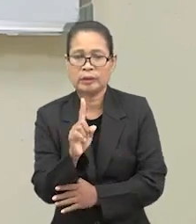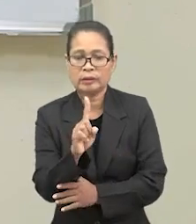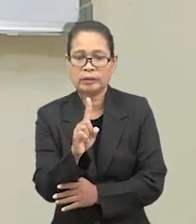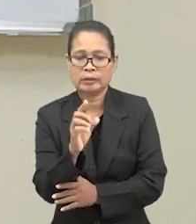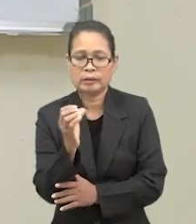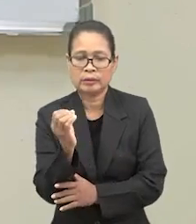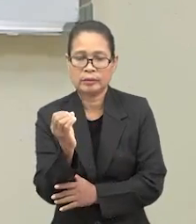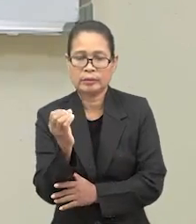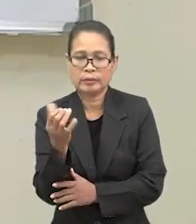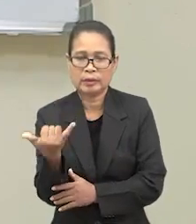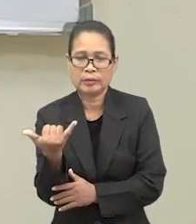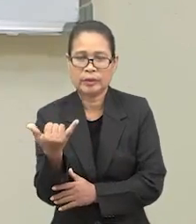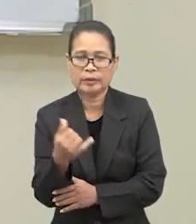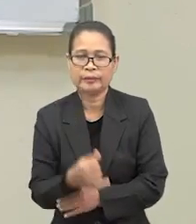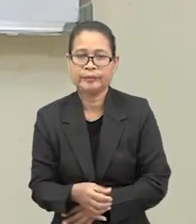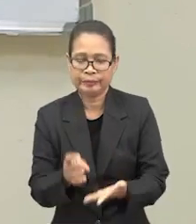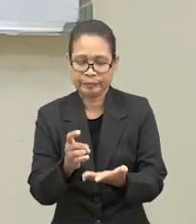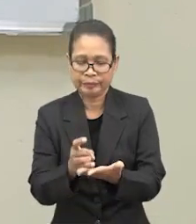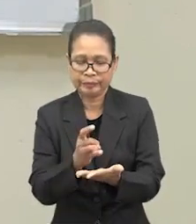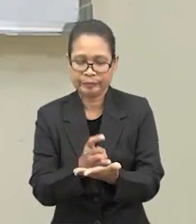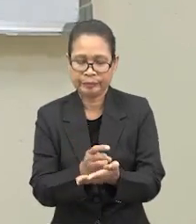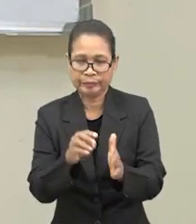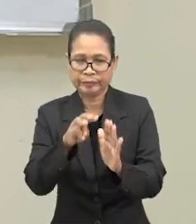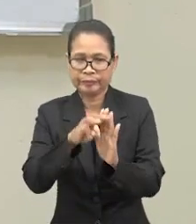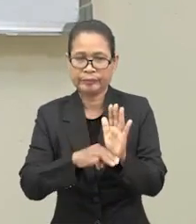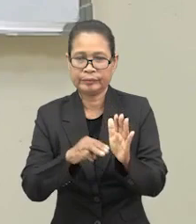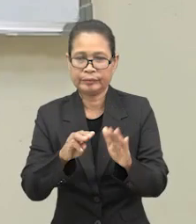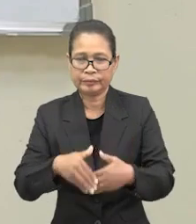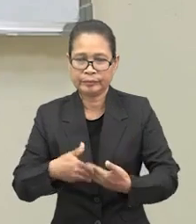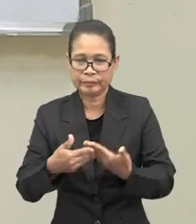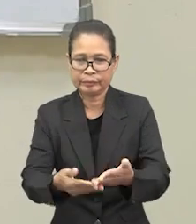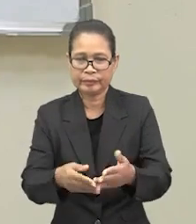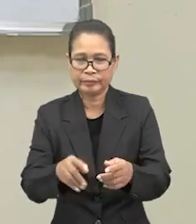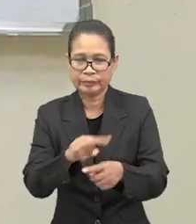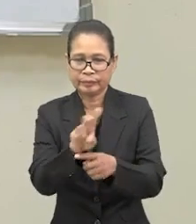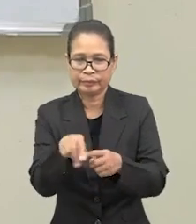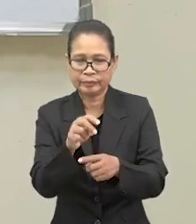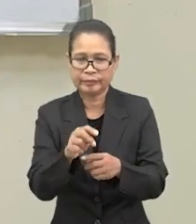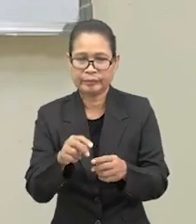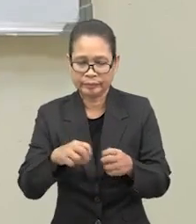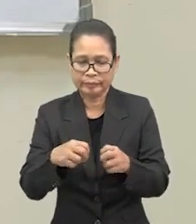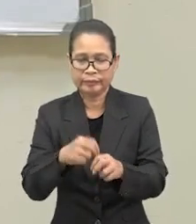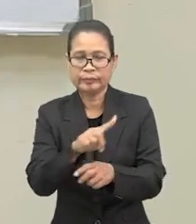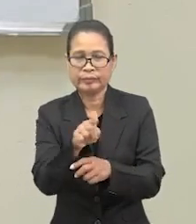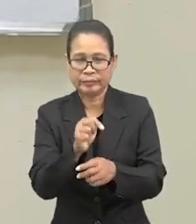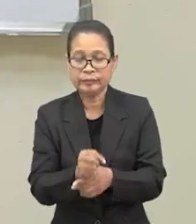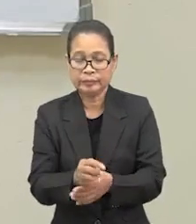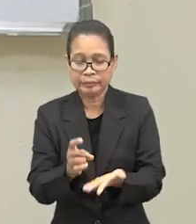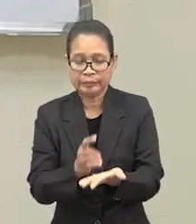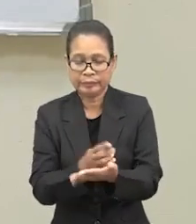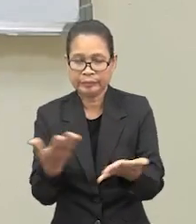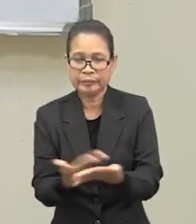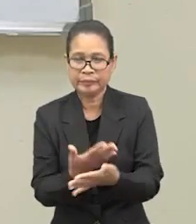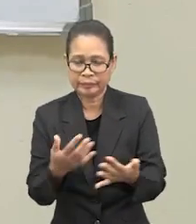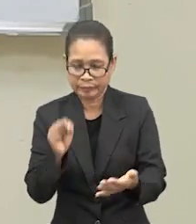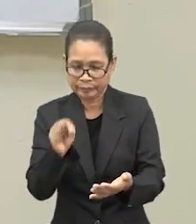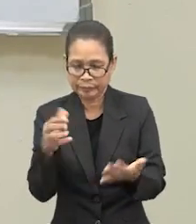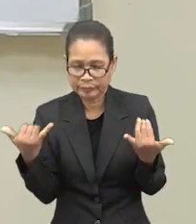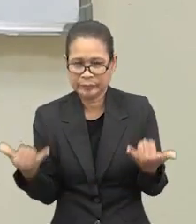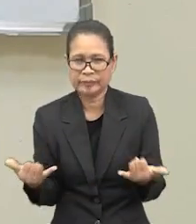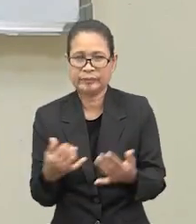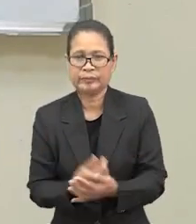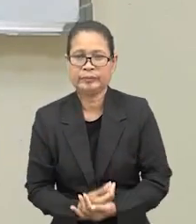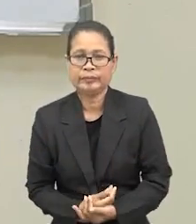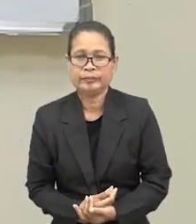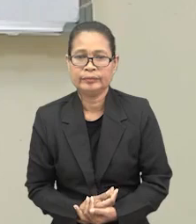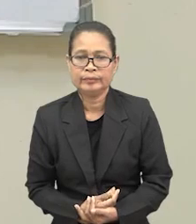Chà. Nì tùm bó tí mùi rối và mùi. Mê riêng ca bằng ca chùm nọt. Chà, chắc ngày nay dân châu mê riêng thơm ấy,